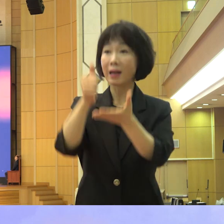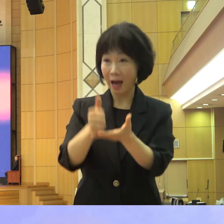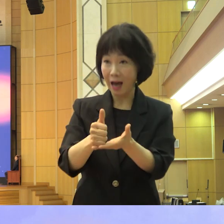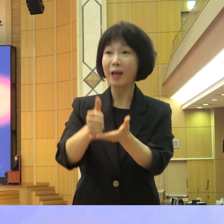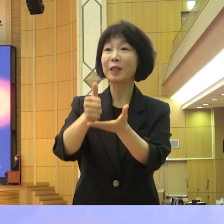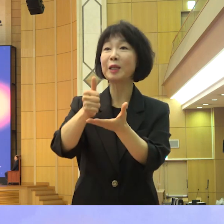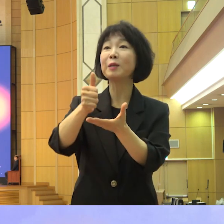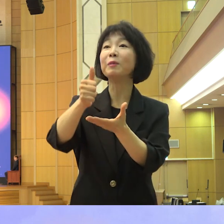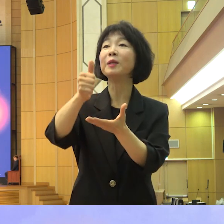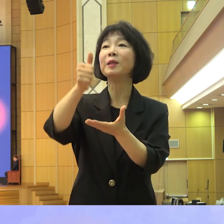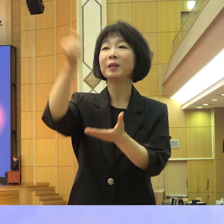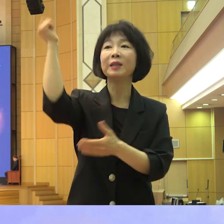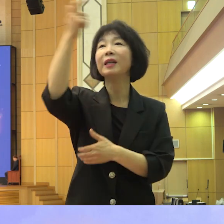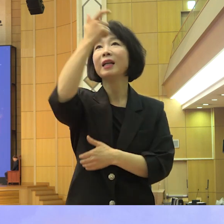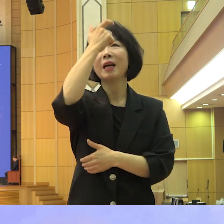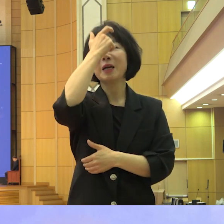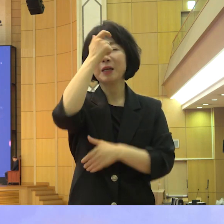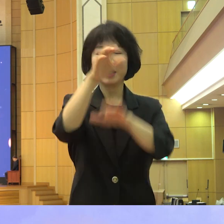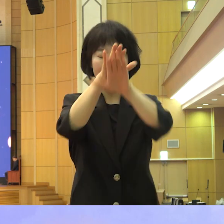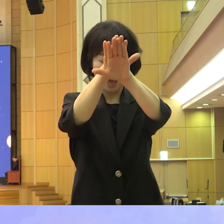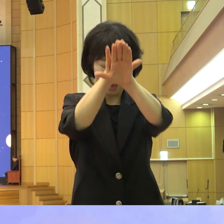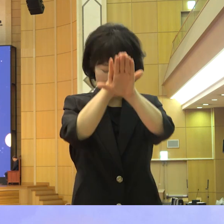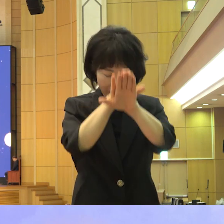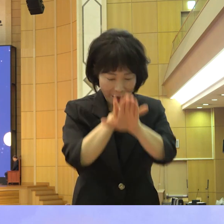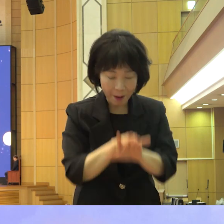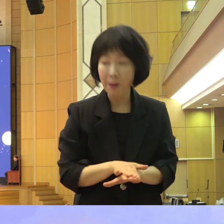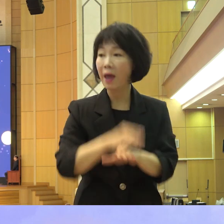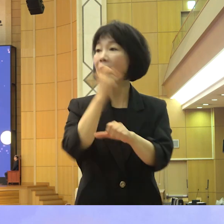나는 하나님을